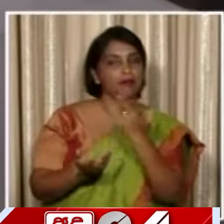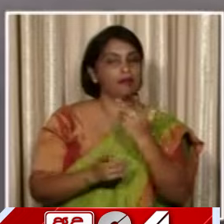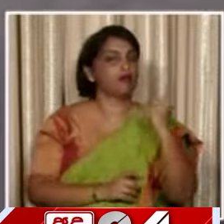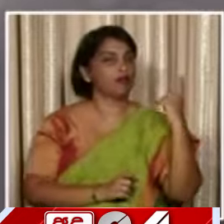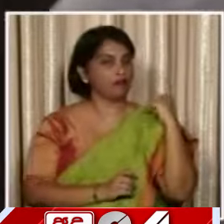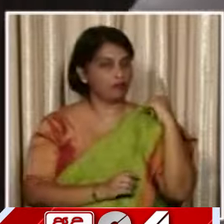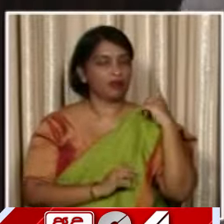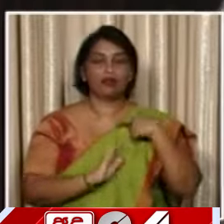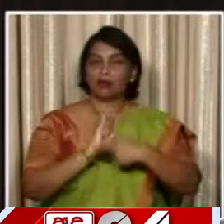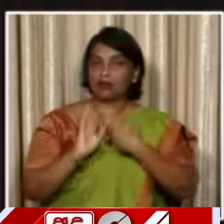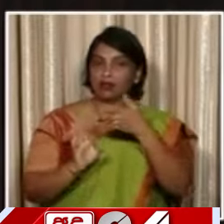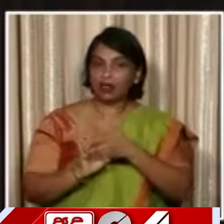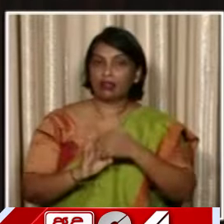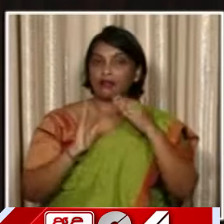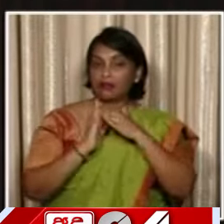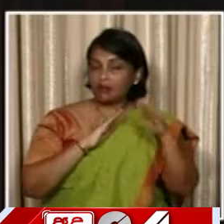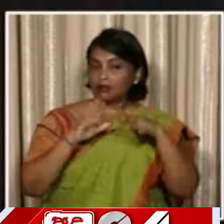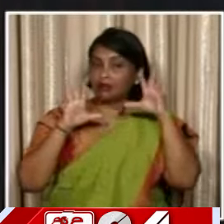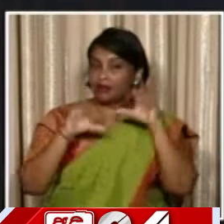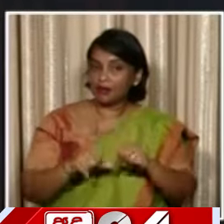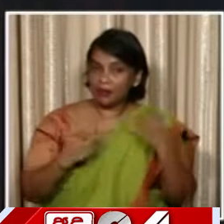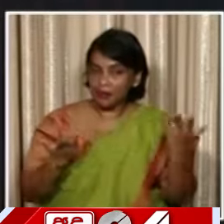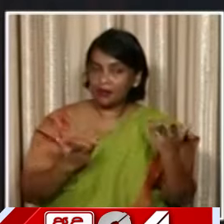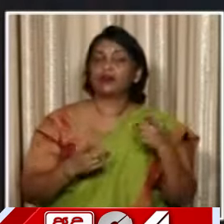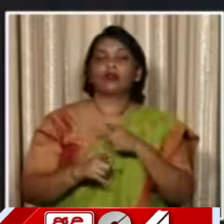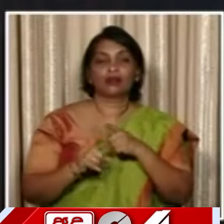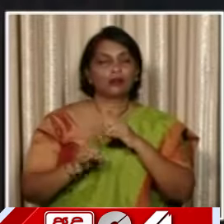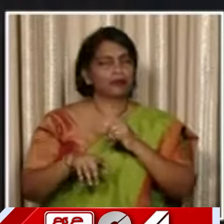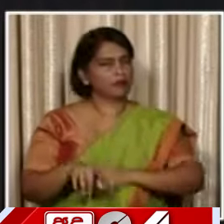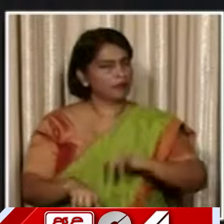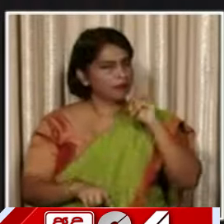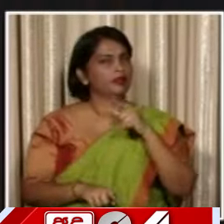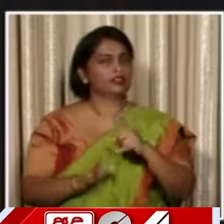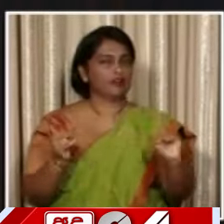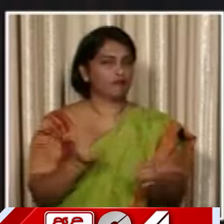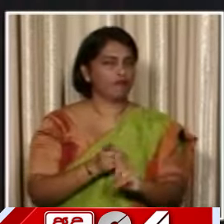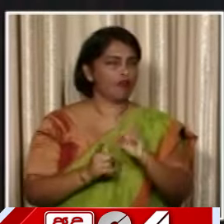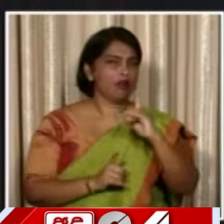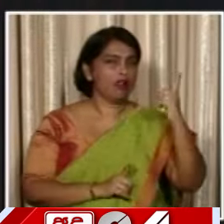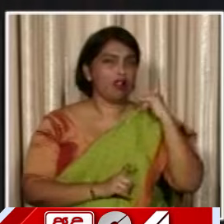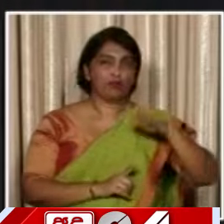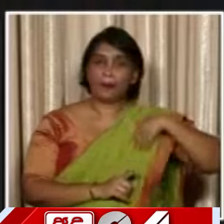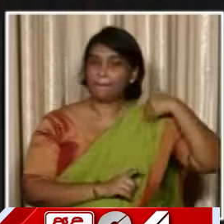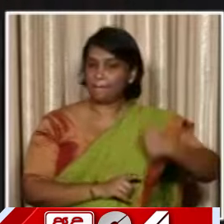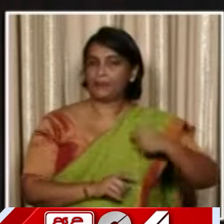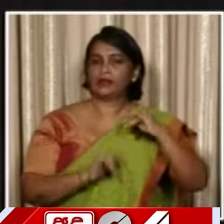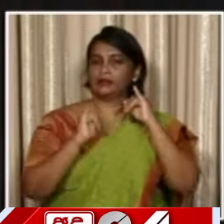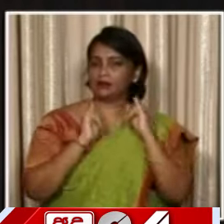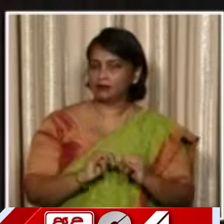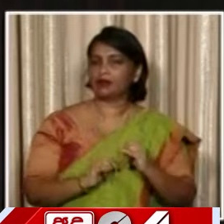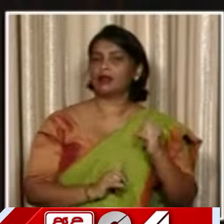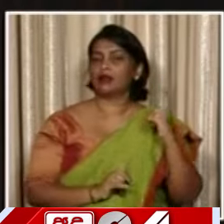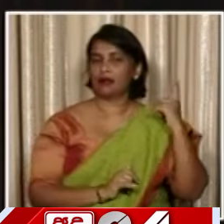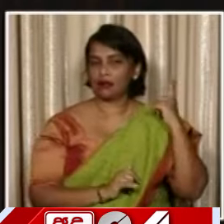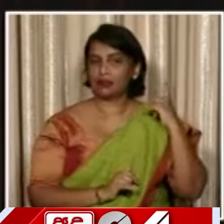බැරි, තමන්ගේ රටේ දේපළ ආරක්ෂා කරගන්න බැරි අවාසනාවන්ත යුද්ධ හමුදාපති සභාපතිවරු අවාසනාවන්ත